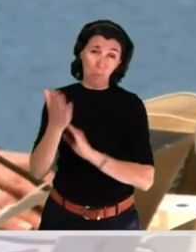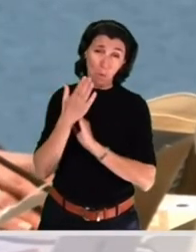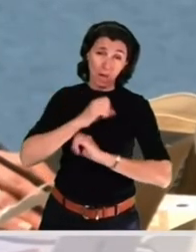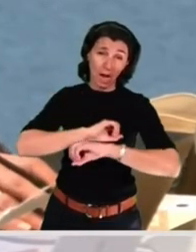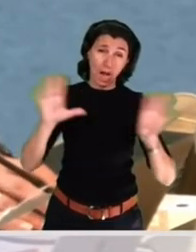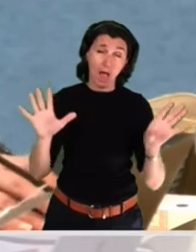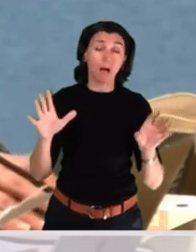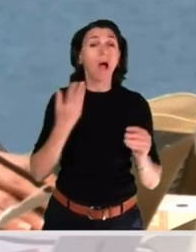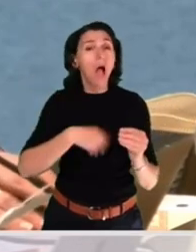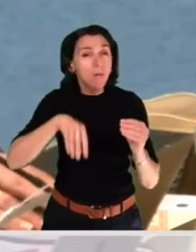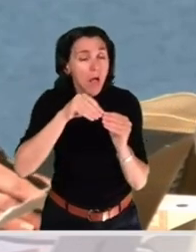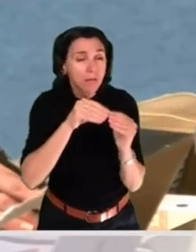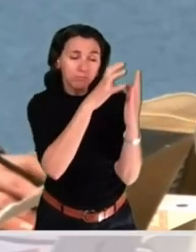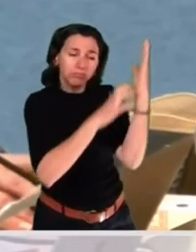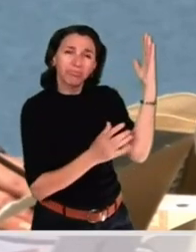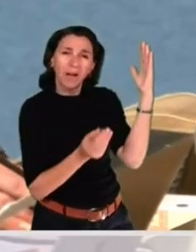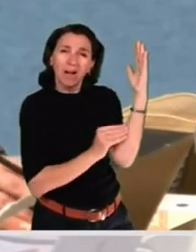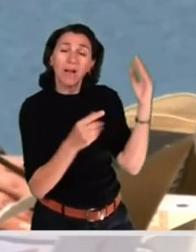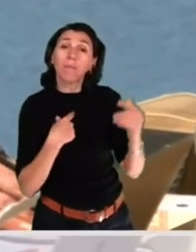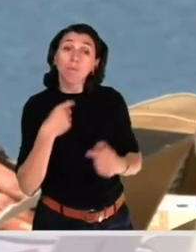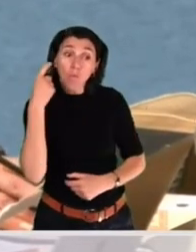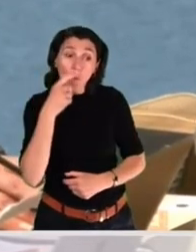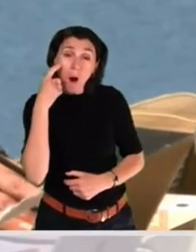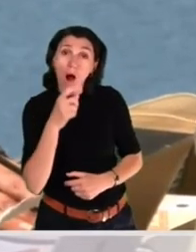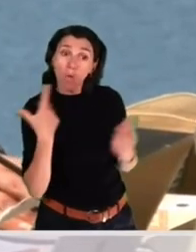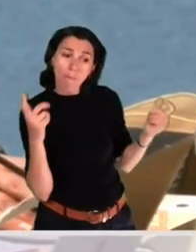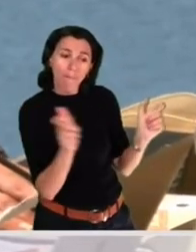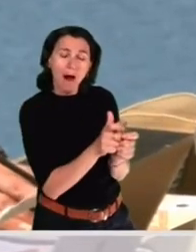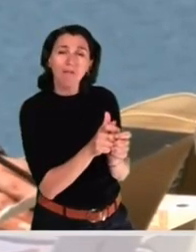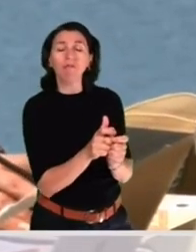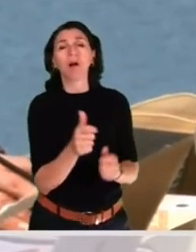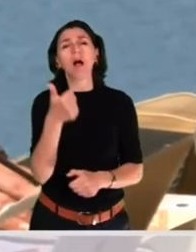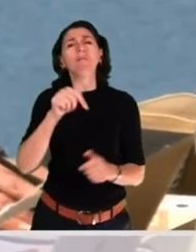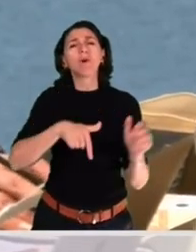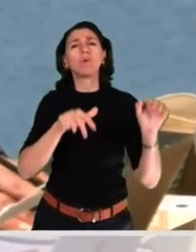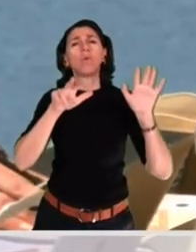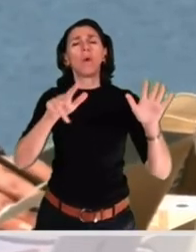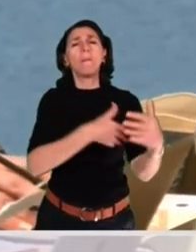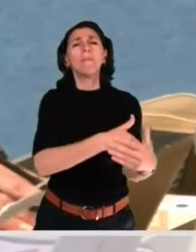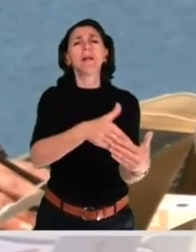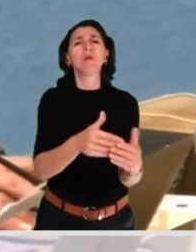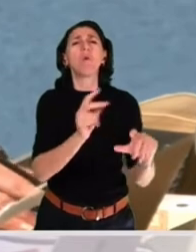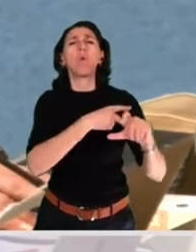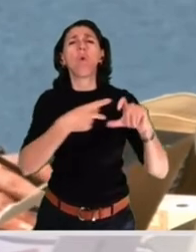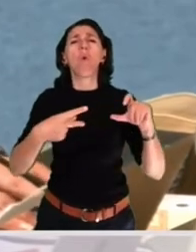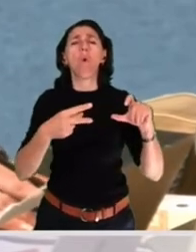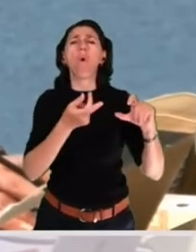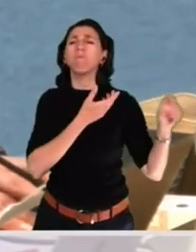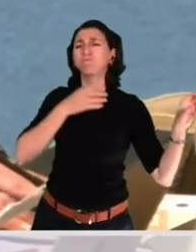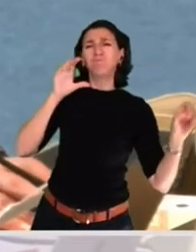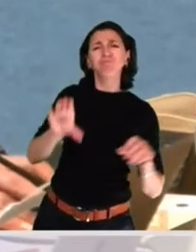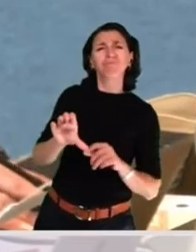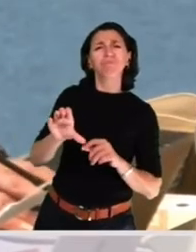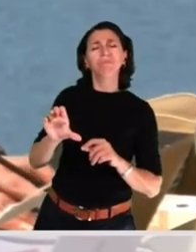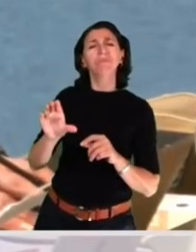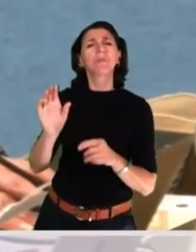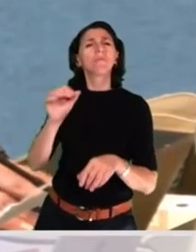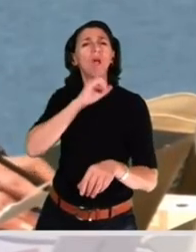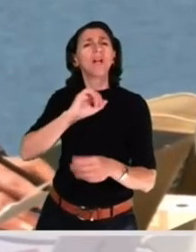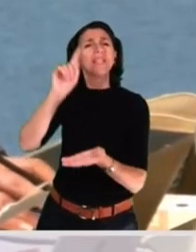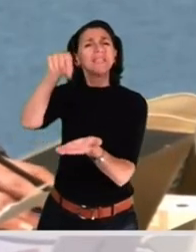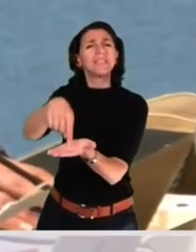qu'il y a encore 1,8 million d'euros consacrés à l'aménagement de l'ancien site du Crédit Agricole, de la banque